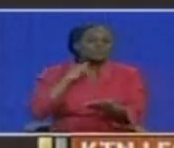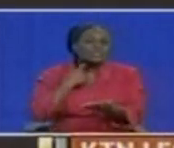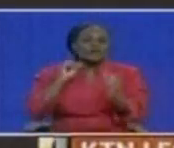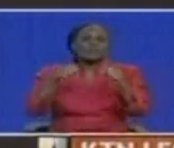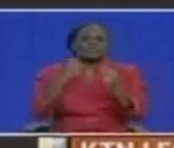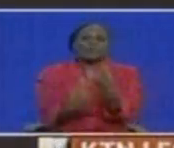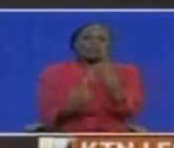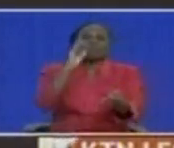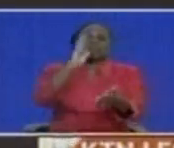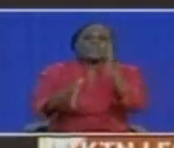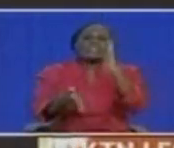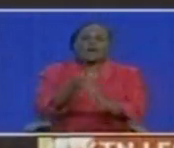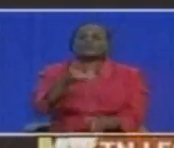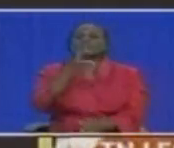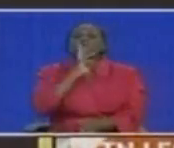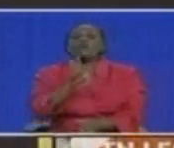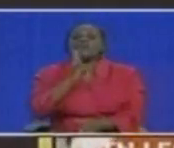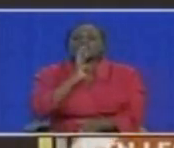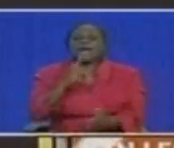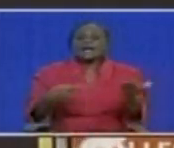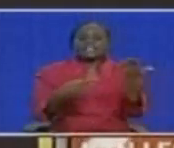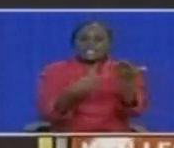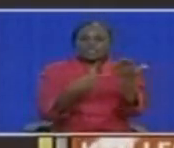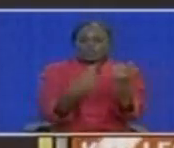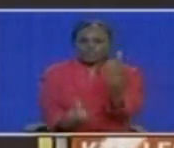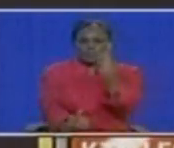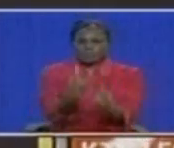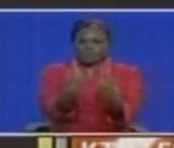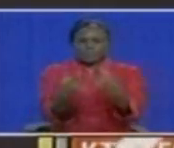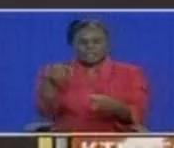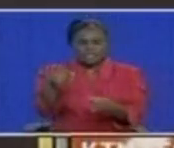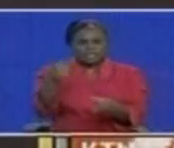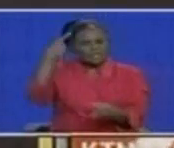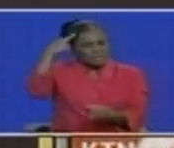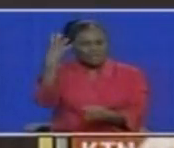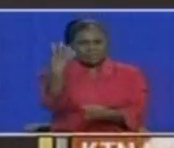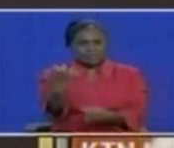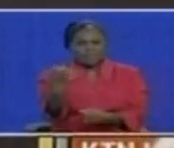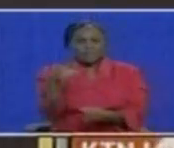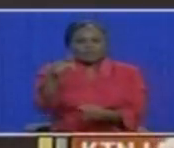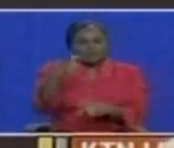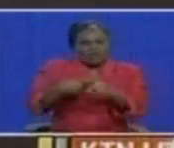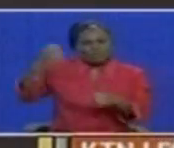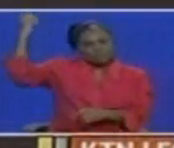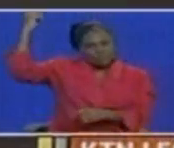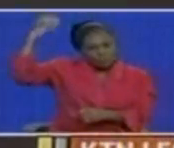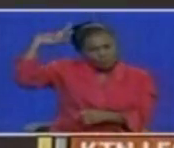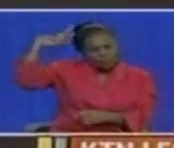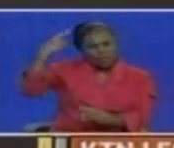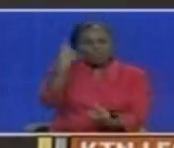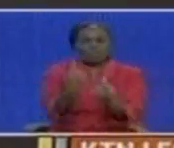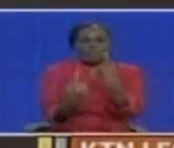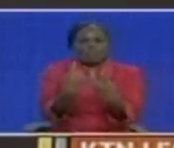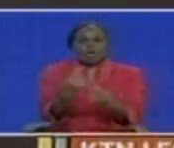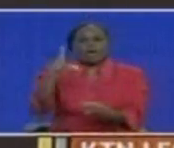maji? Mtazamaji, fahamu teknolojia ya upishi unaotumia kawi inayotokana na miale ya jua maarufu solar cooker.